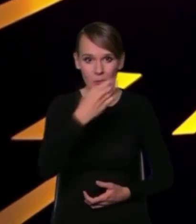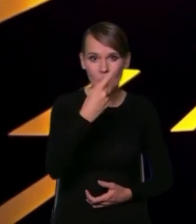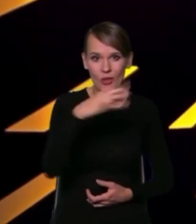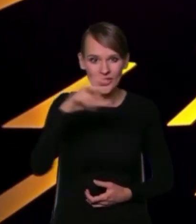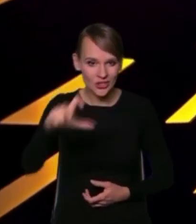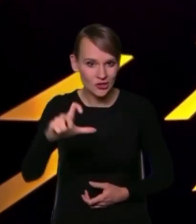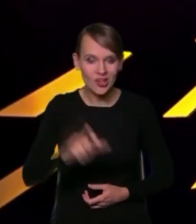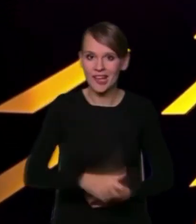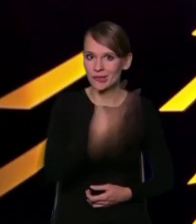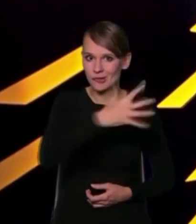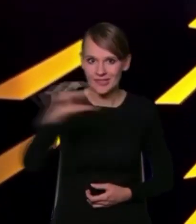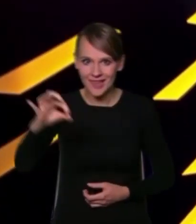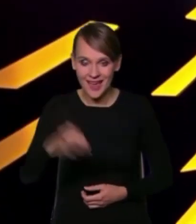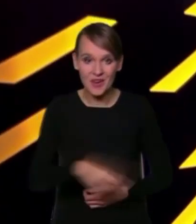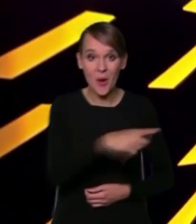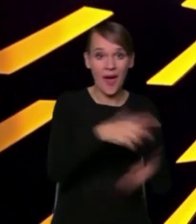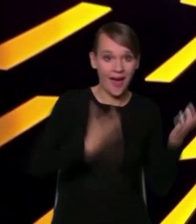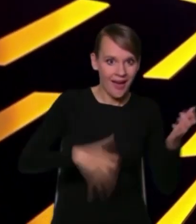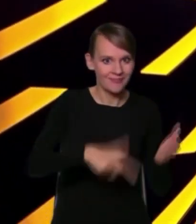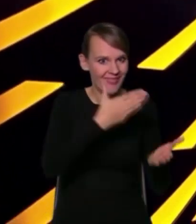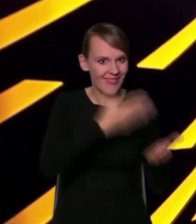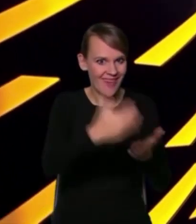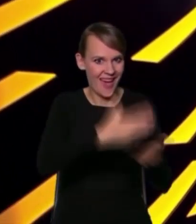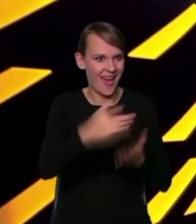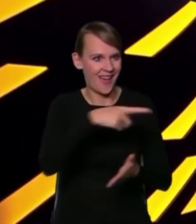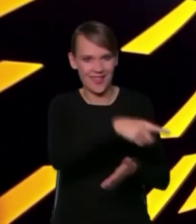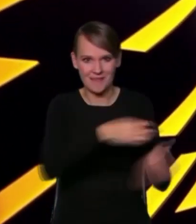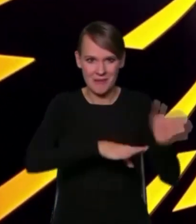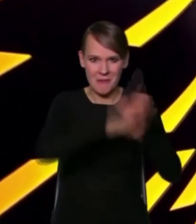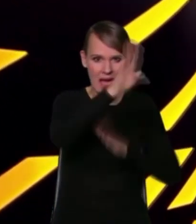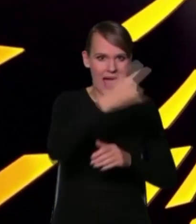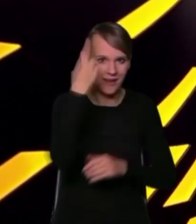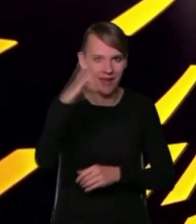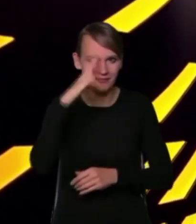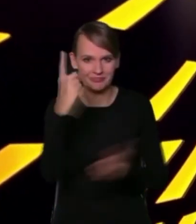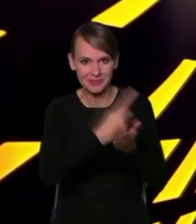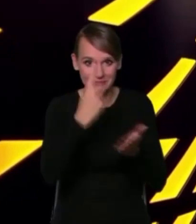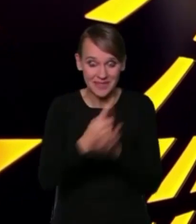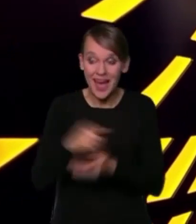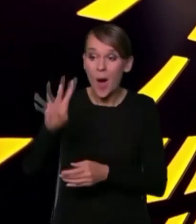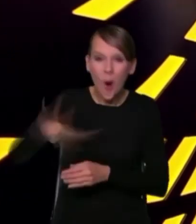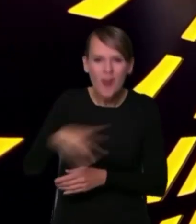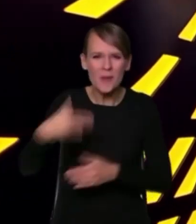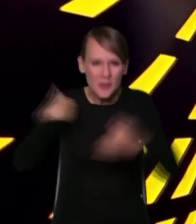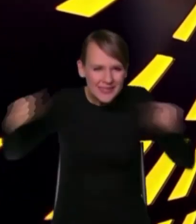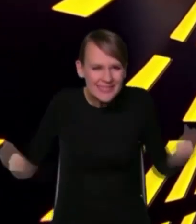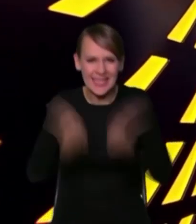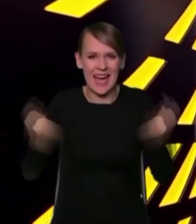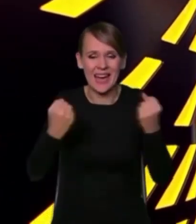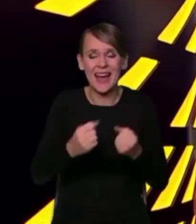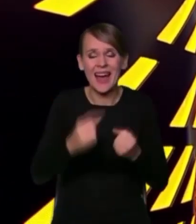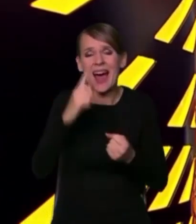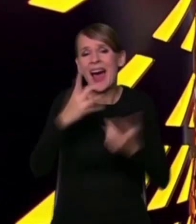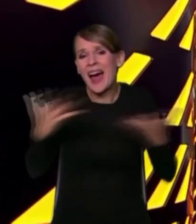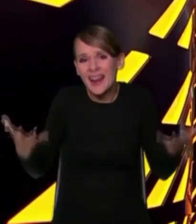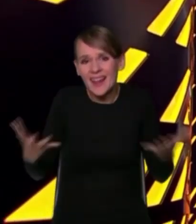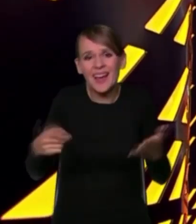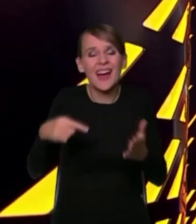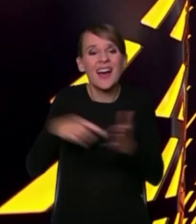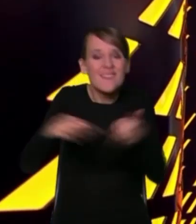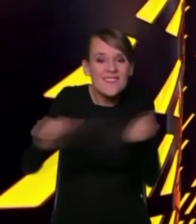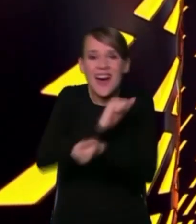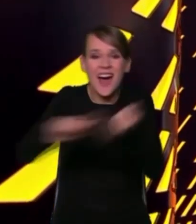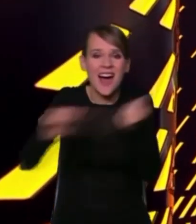3:0 Argentyńczyk dalej pisze dzieło życia bijąc kolejne rekordy Chorwat mimo że dał z siebie wszystko zakończył udział w tym największym